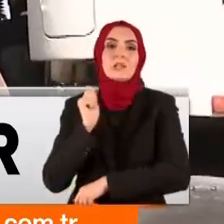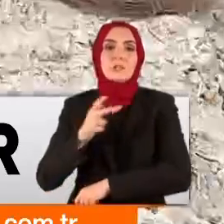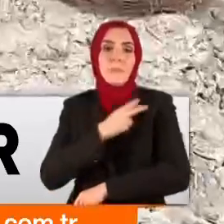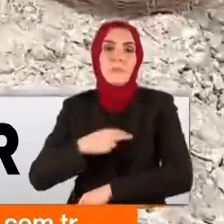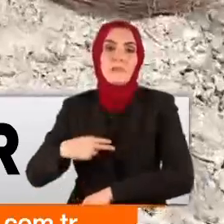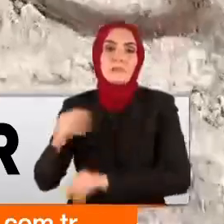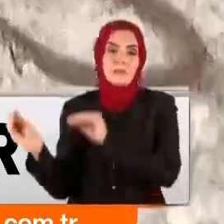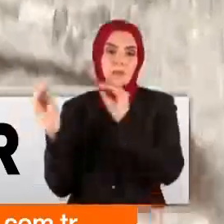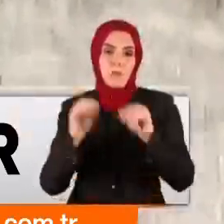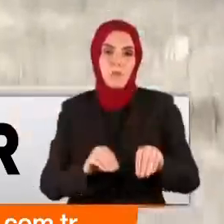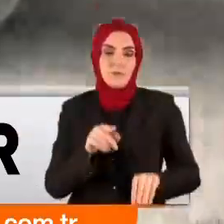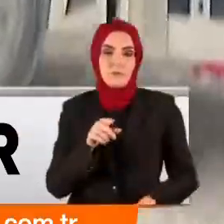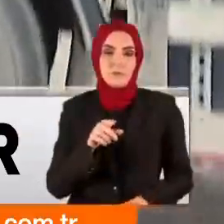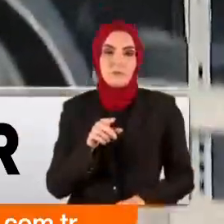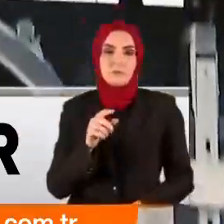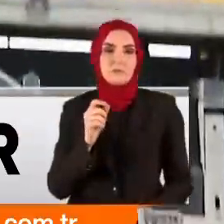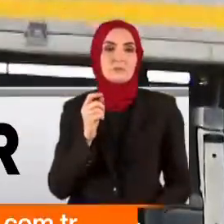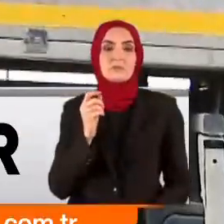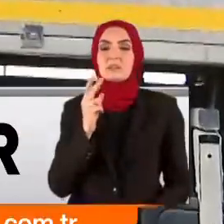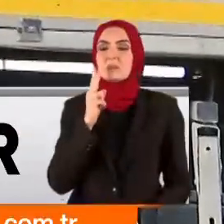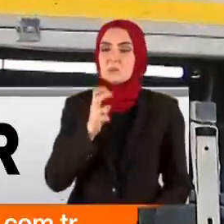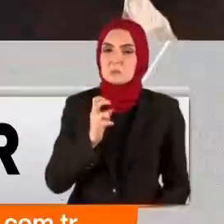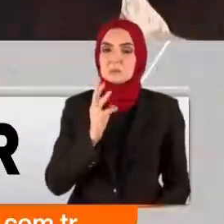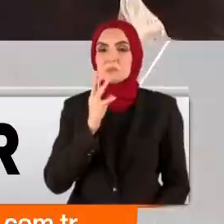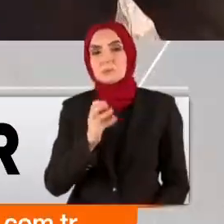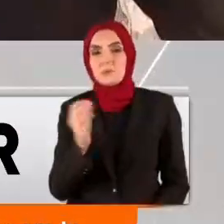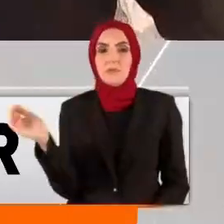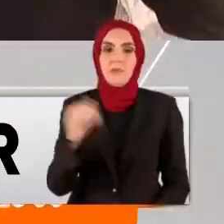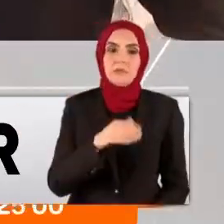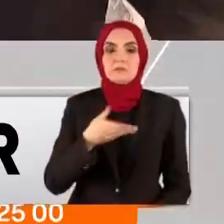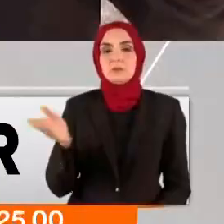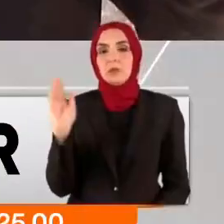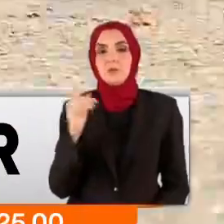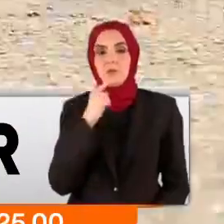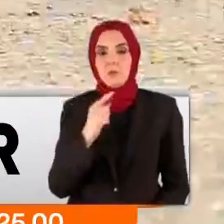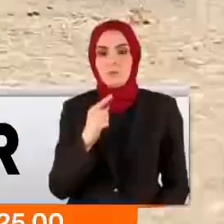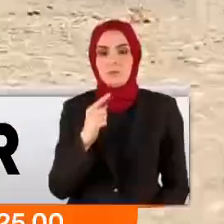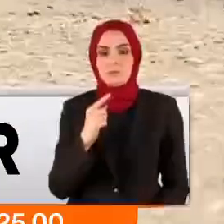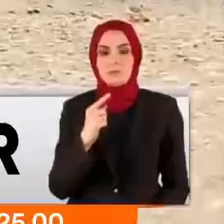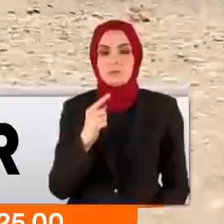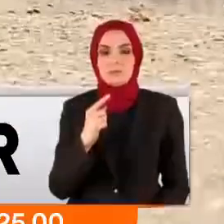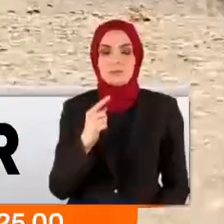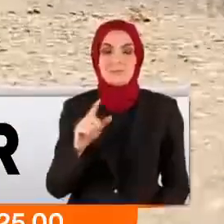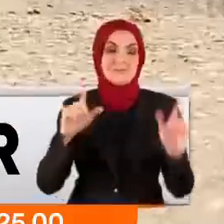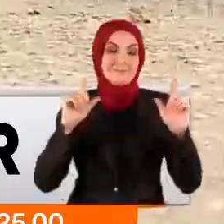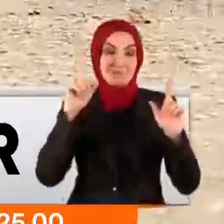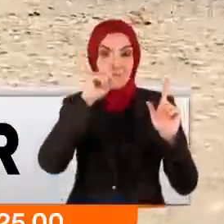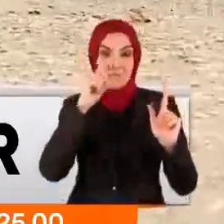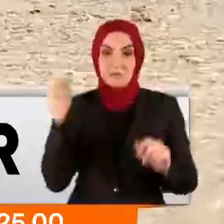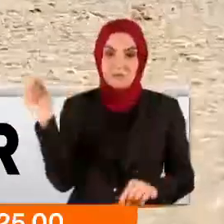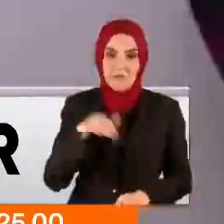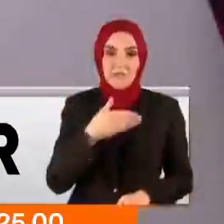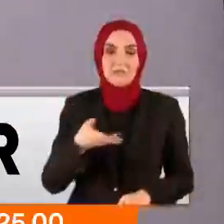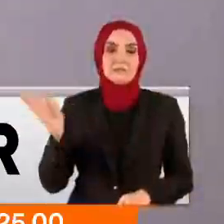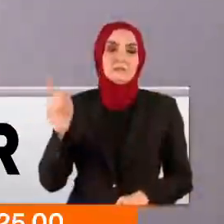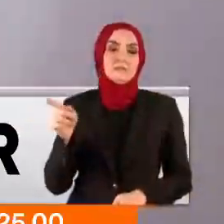için burada. Kaç günde bir geliyor? 2 günde, 3 günde. Göz bağlaması olarak gönderiyorlar. Sivrihisar Ortaklar Köyü'nün